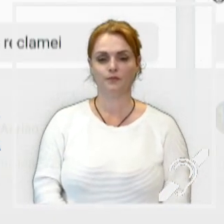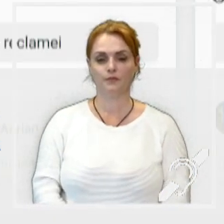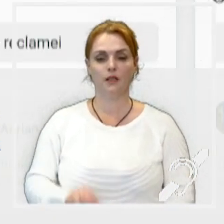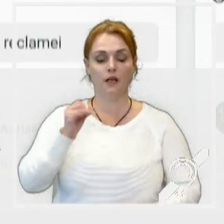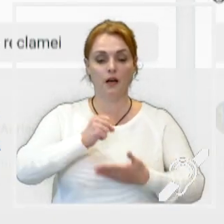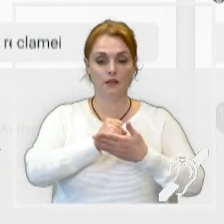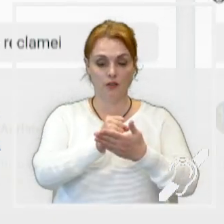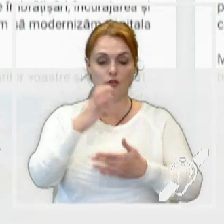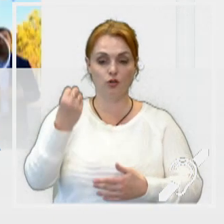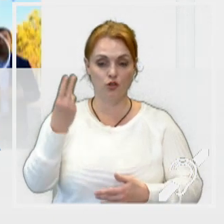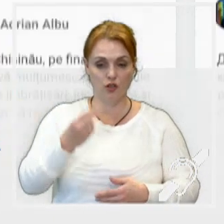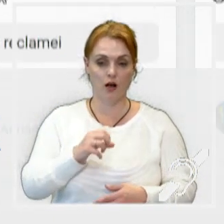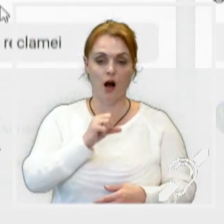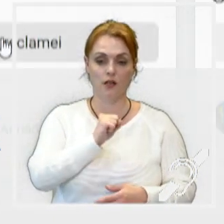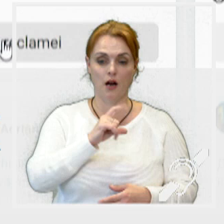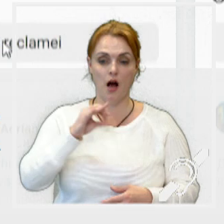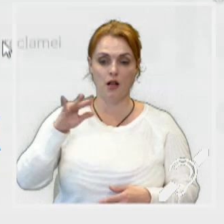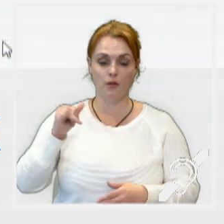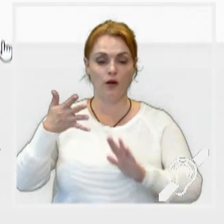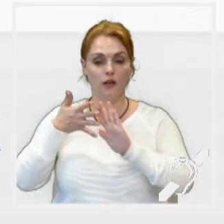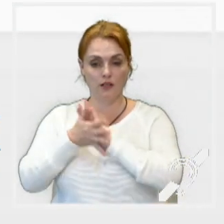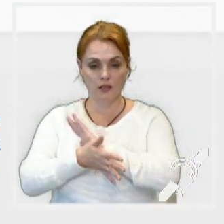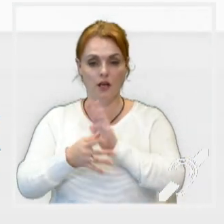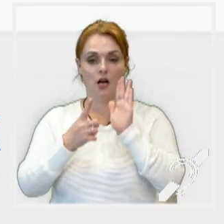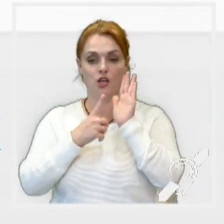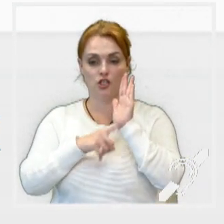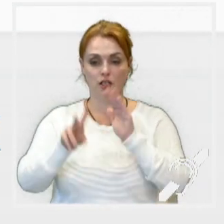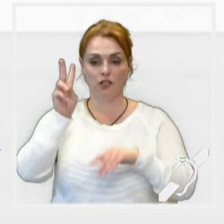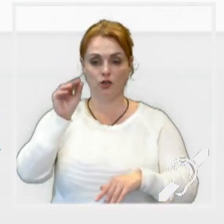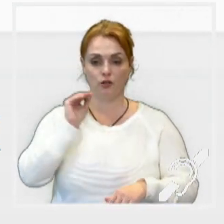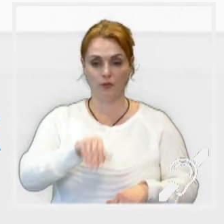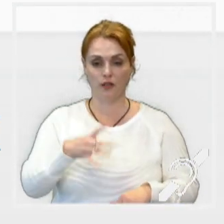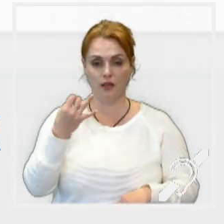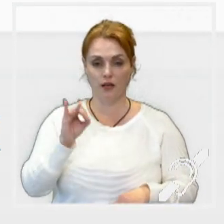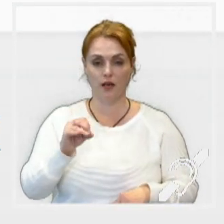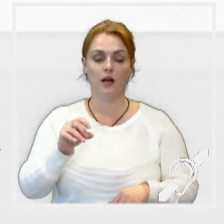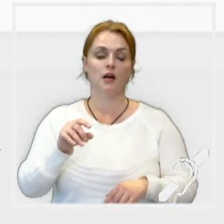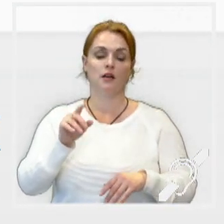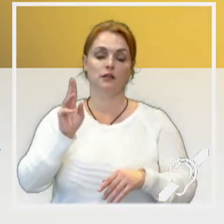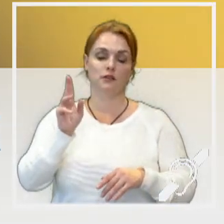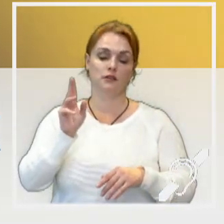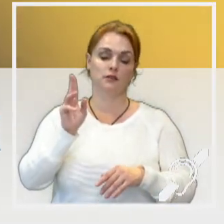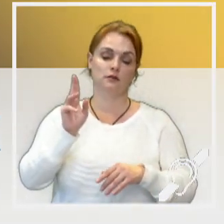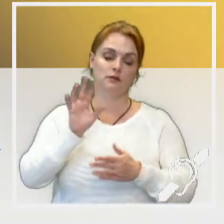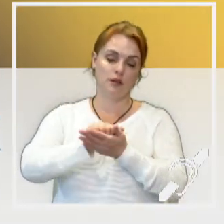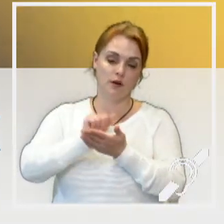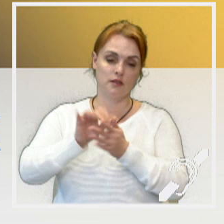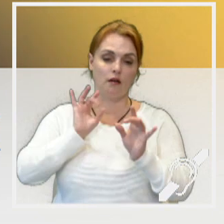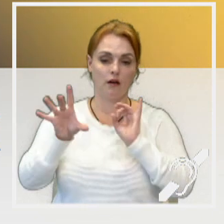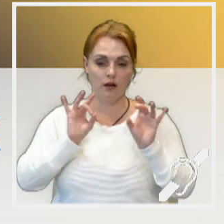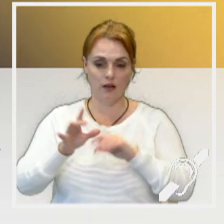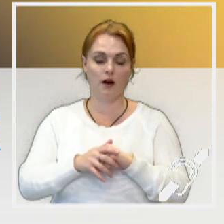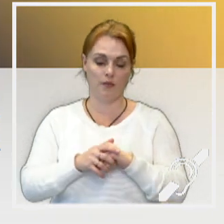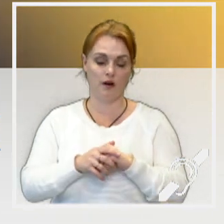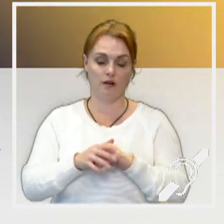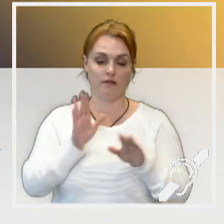Și candidatul socialiștilor Adrian Albu a cheltuit peste 62.000 de lei pentru promovarea pe Facebook. Prieteni, stimați